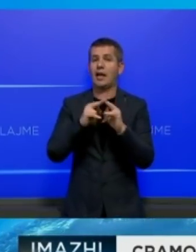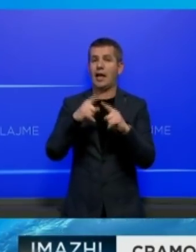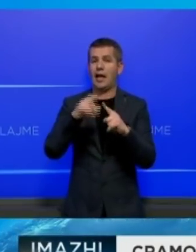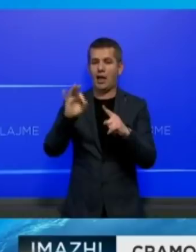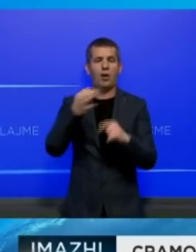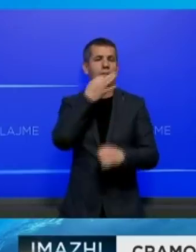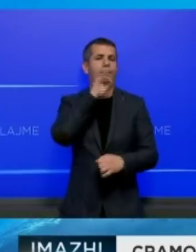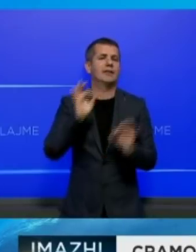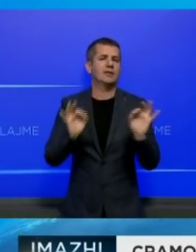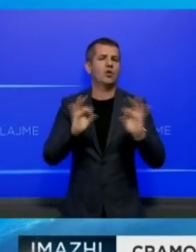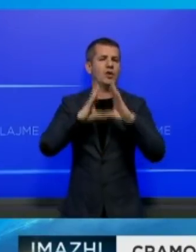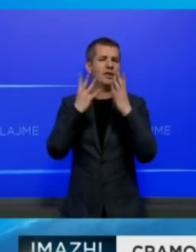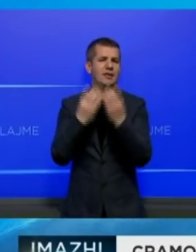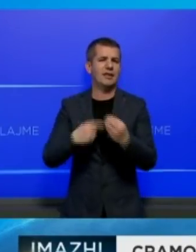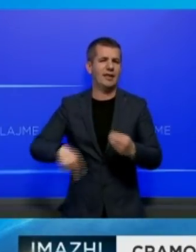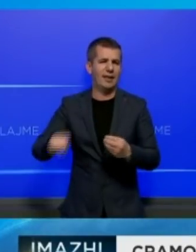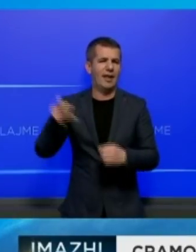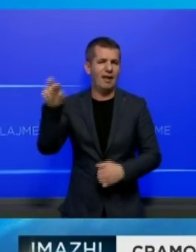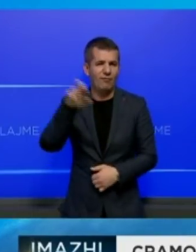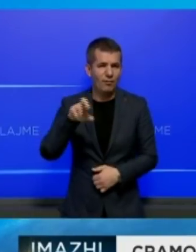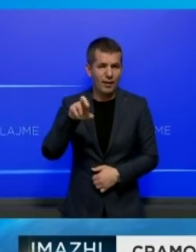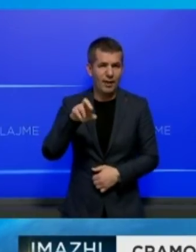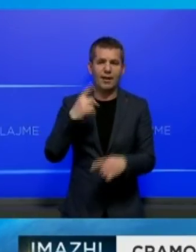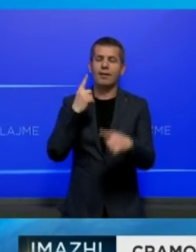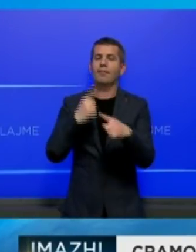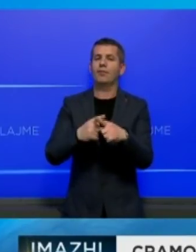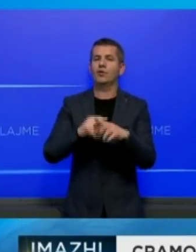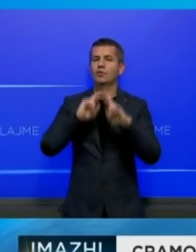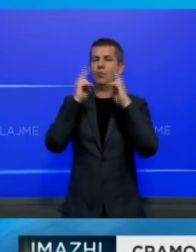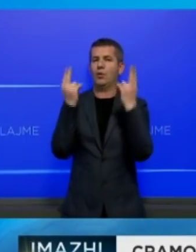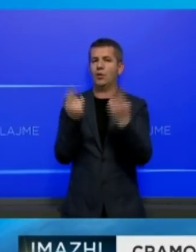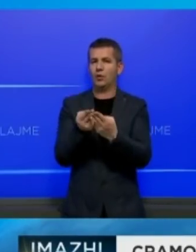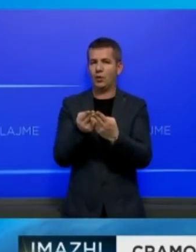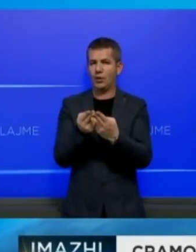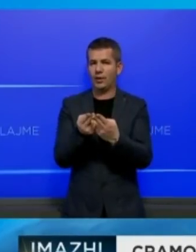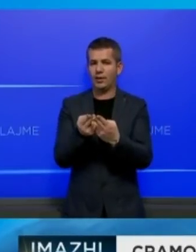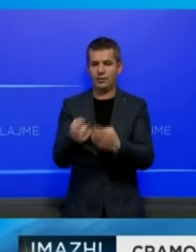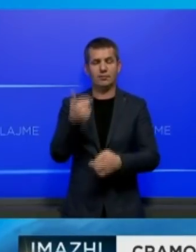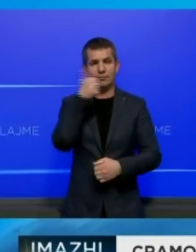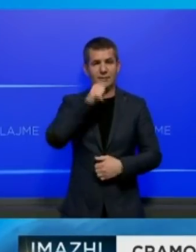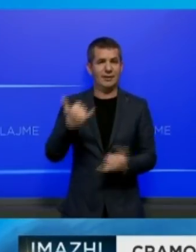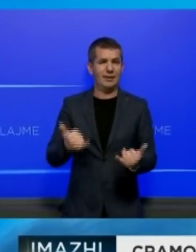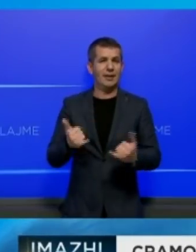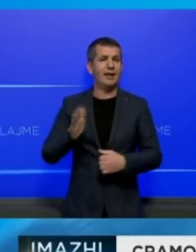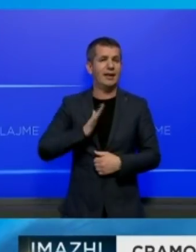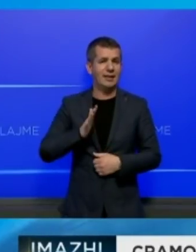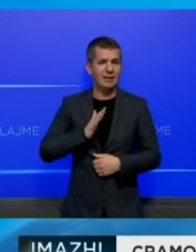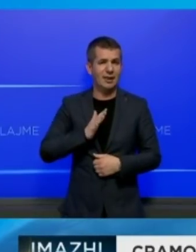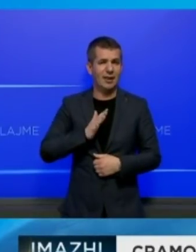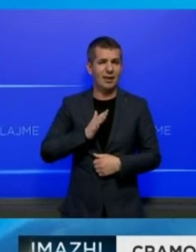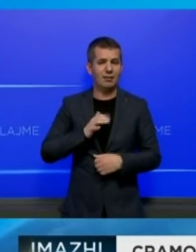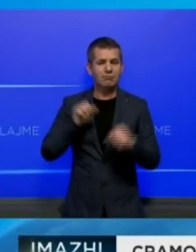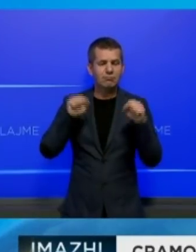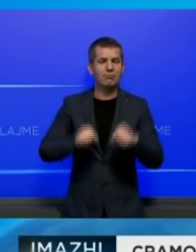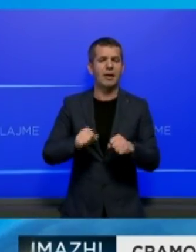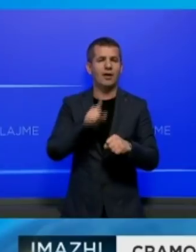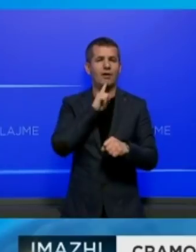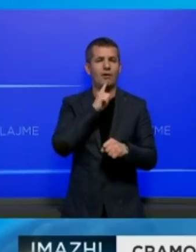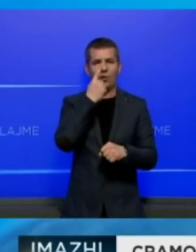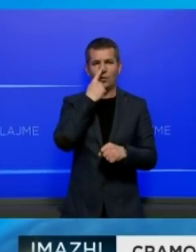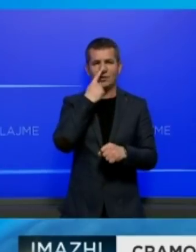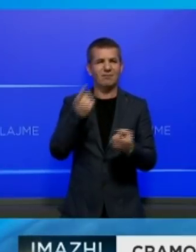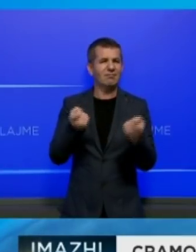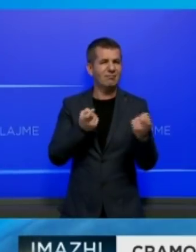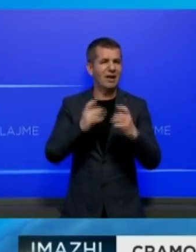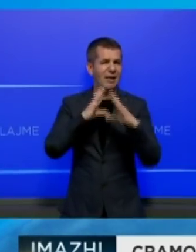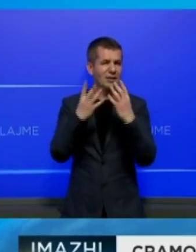vetëm sigurisë rajonale dhe evropiane, por edhe asaj globale, e rrezikuar seriozisht nga pushtimi i paprovokuar rus i